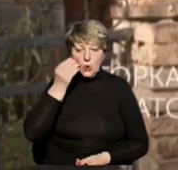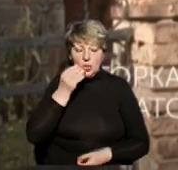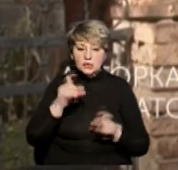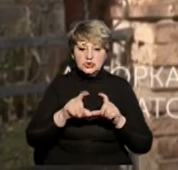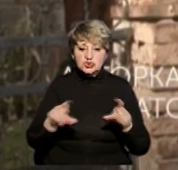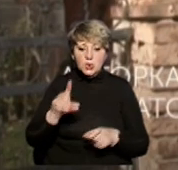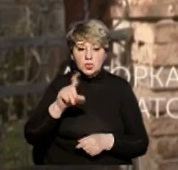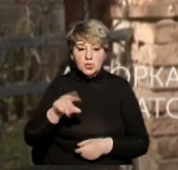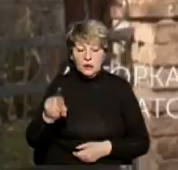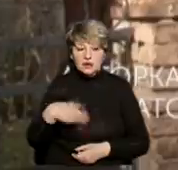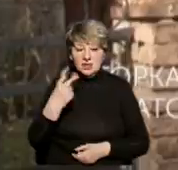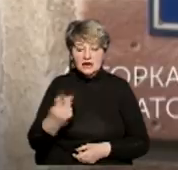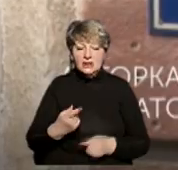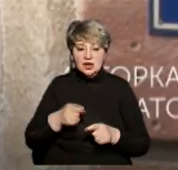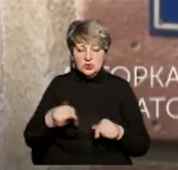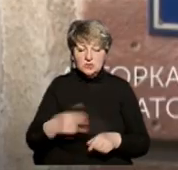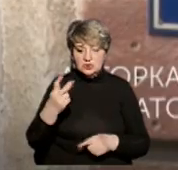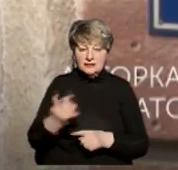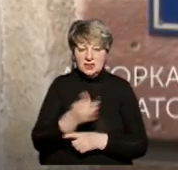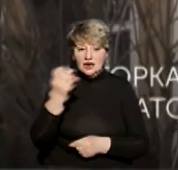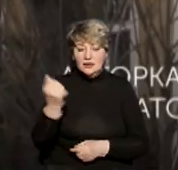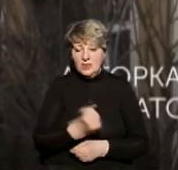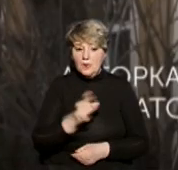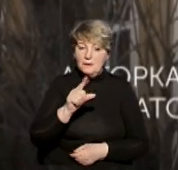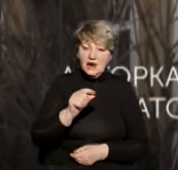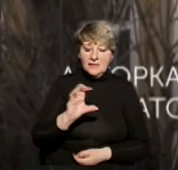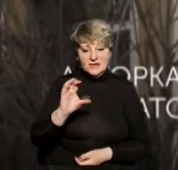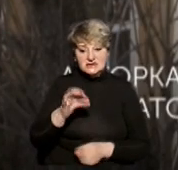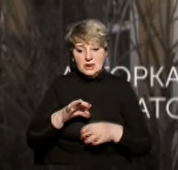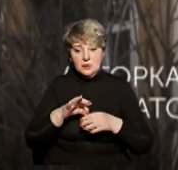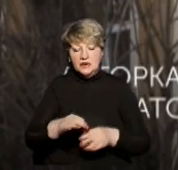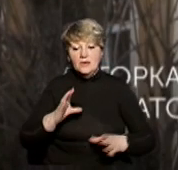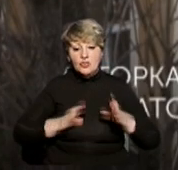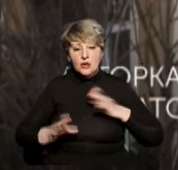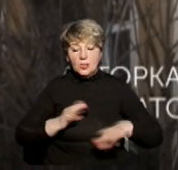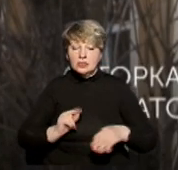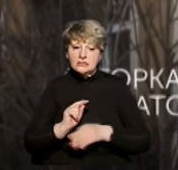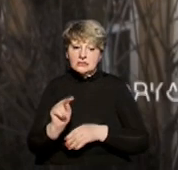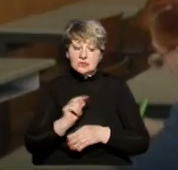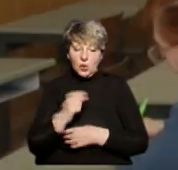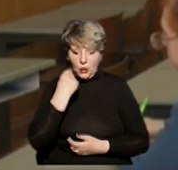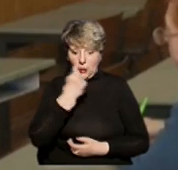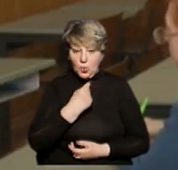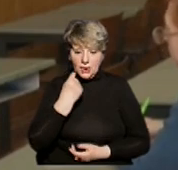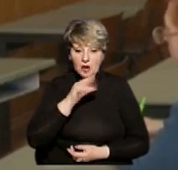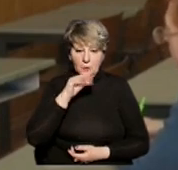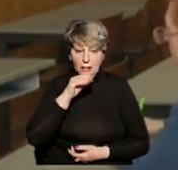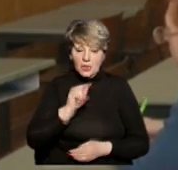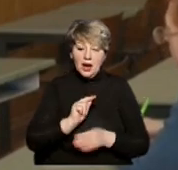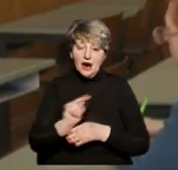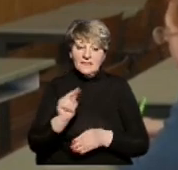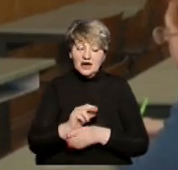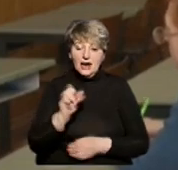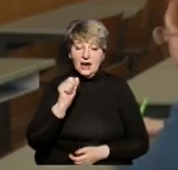Ужгородська школа номер 2. Тут двічі на тиждень, у понеділок та середу, проходять курси з вивчення української мови. Навчає